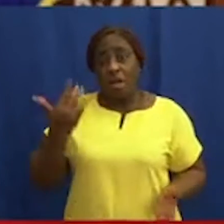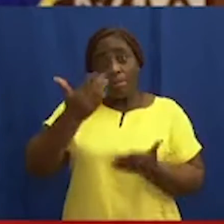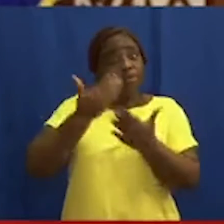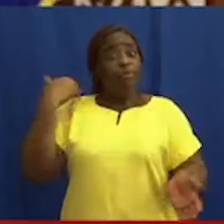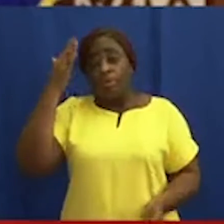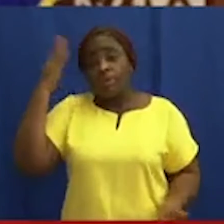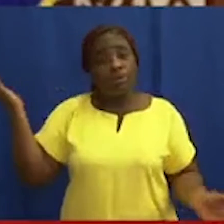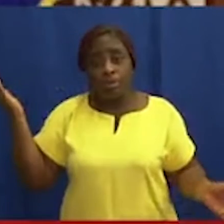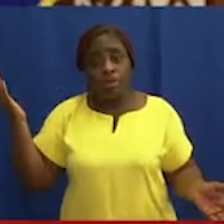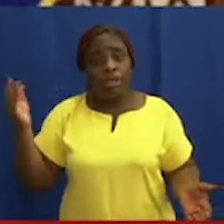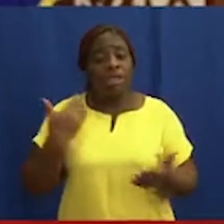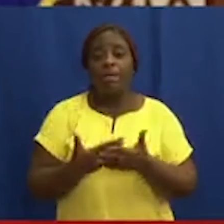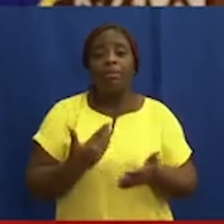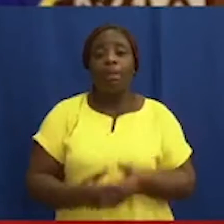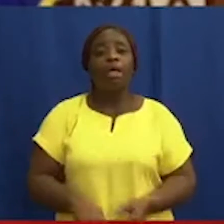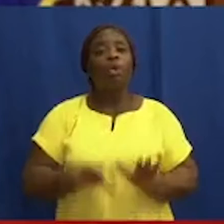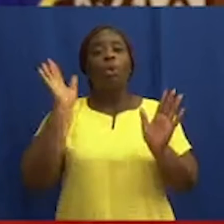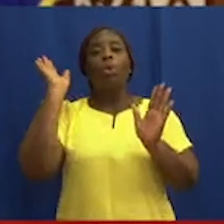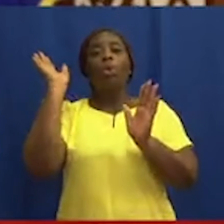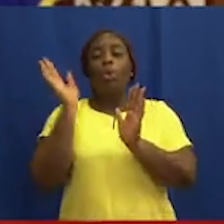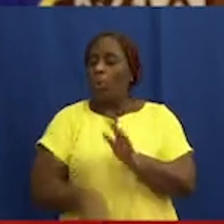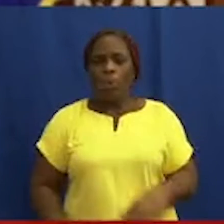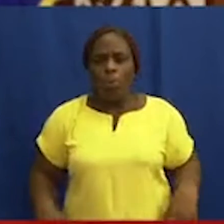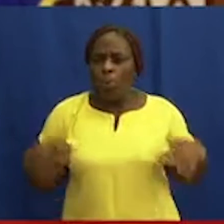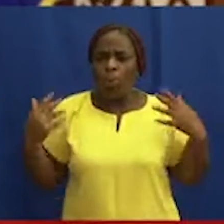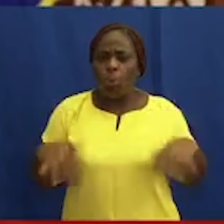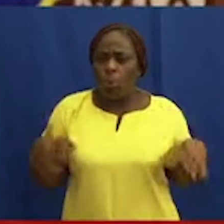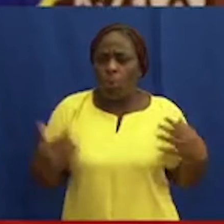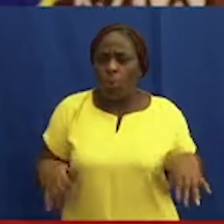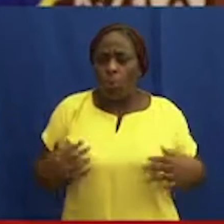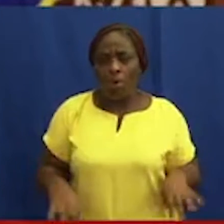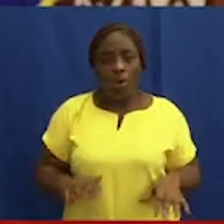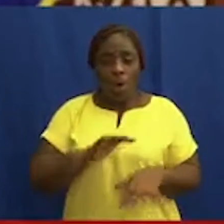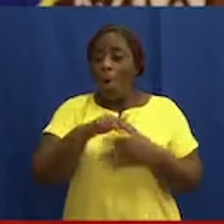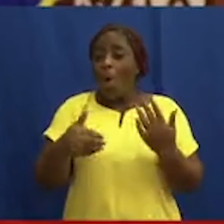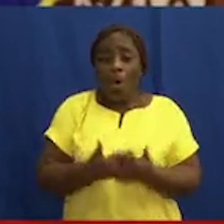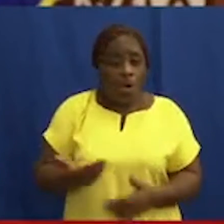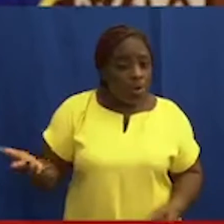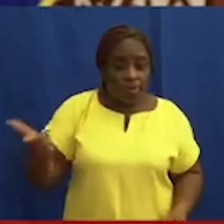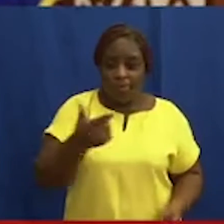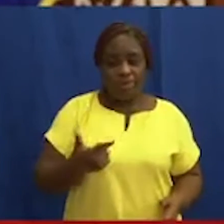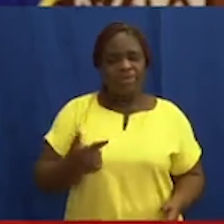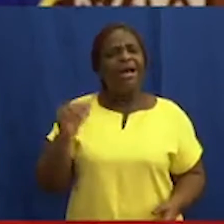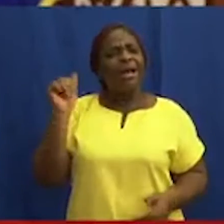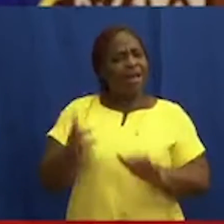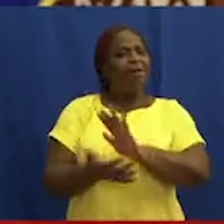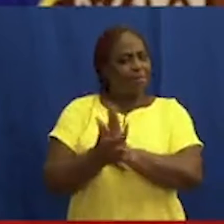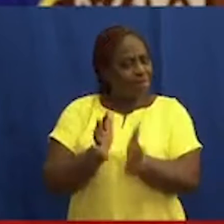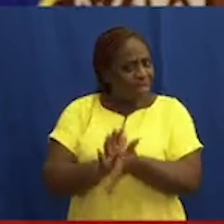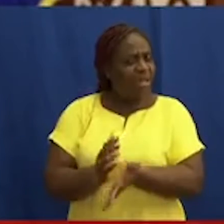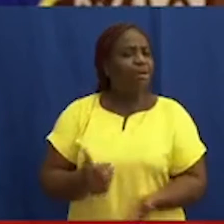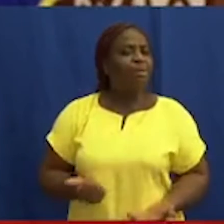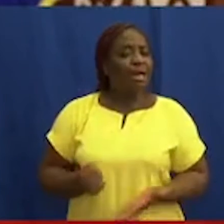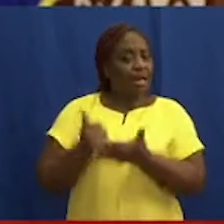wato Bank of Ghana kenan ta ci gaba da sa ido na tabbatar da cewa duk wasu Forex Bureau da kuma basu